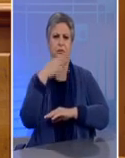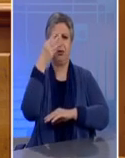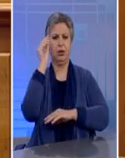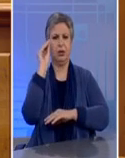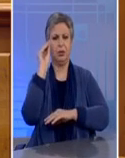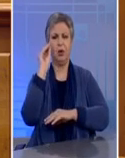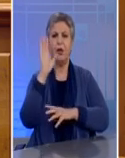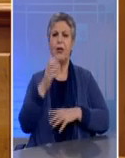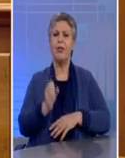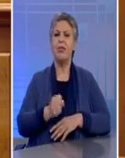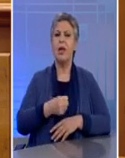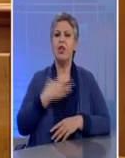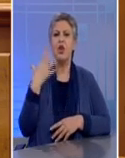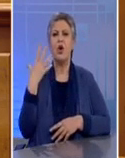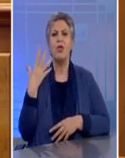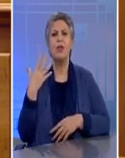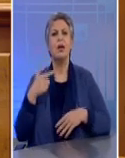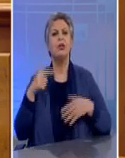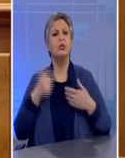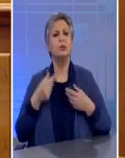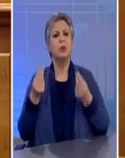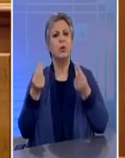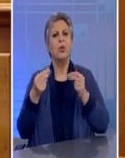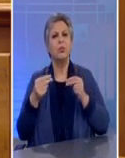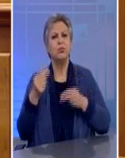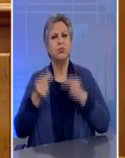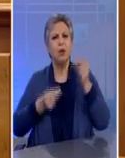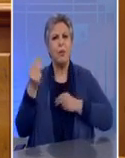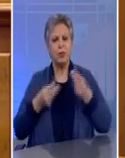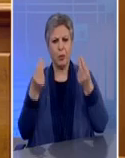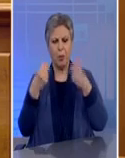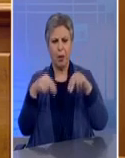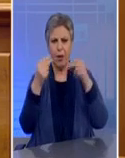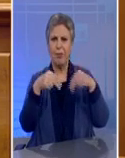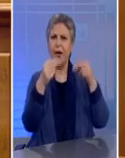θα αισθανόμασταν ότι είμαστε σε μια χώρα με λυμένα προβλήματα.